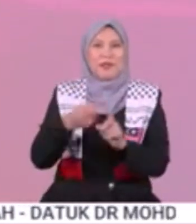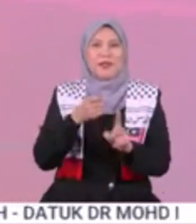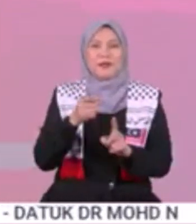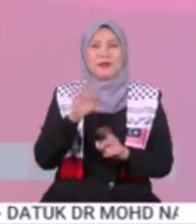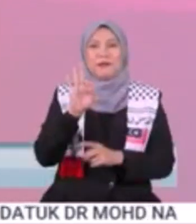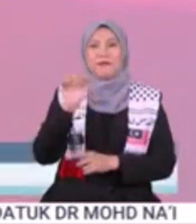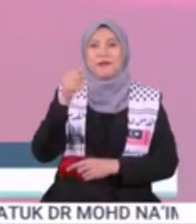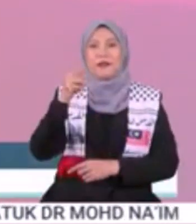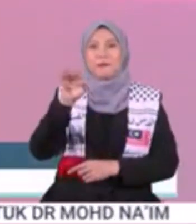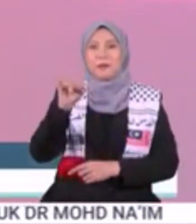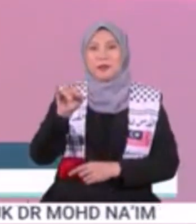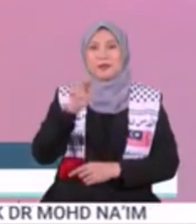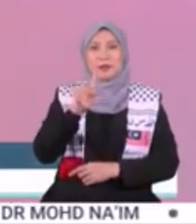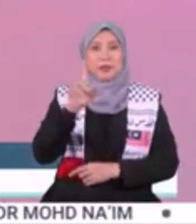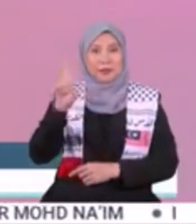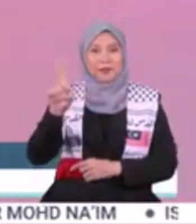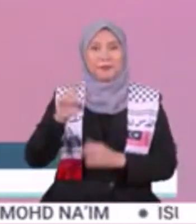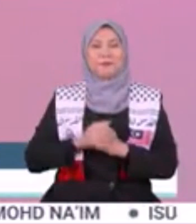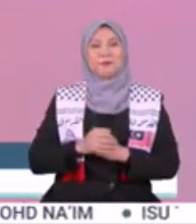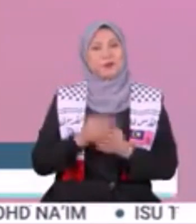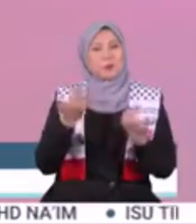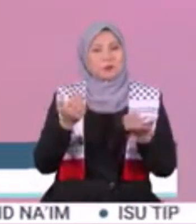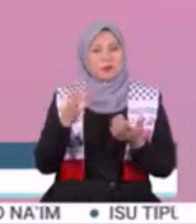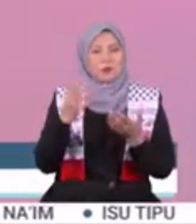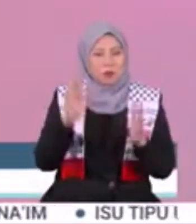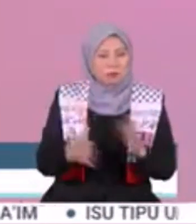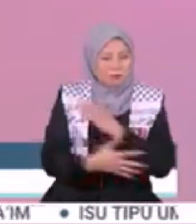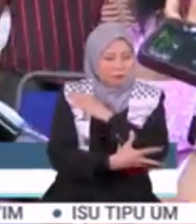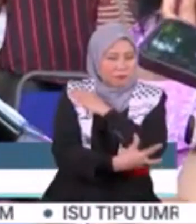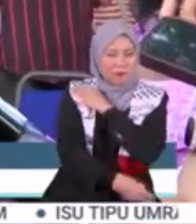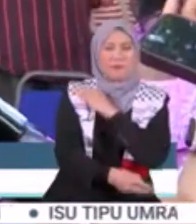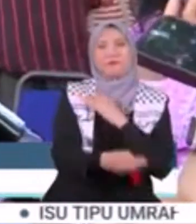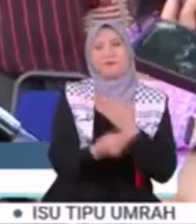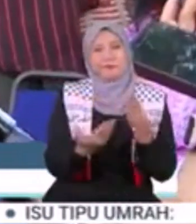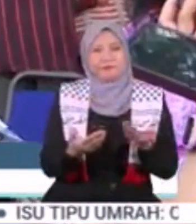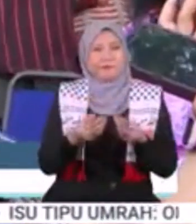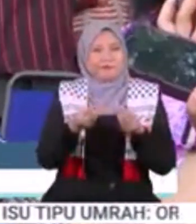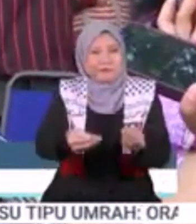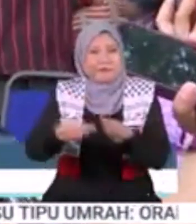beban golongan kurang mampu dalam meraihkan perayaan itu.